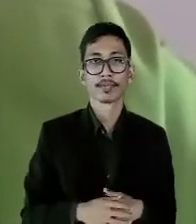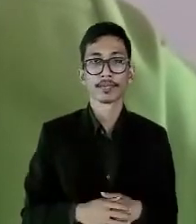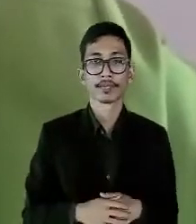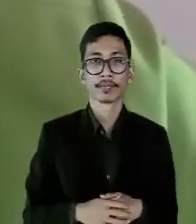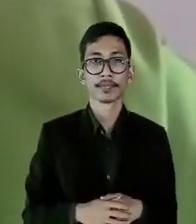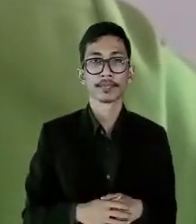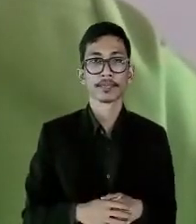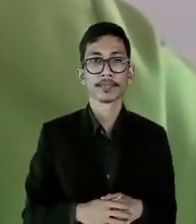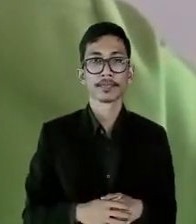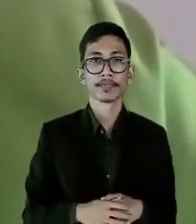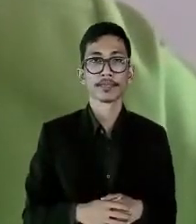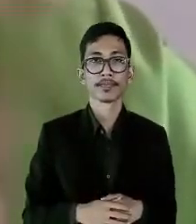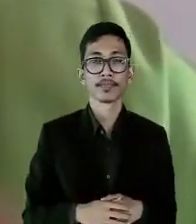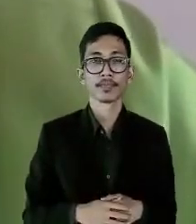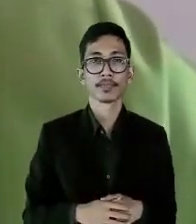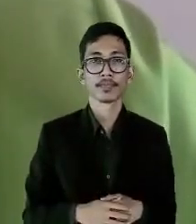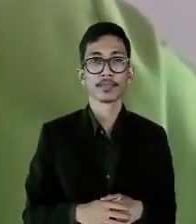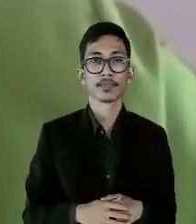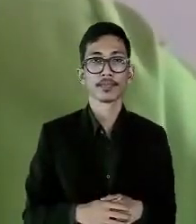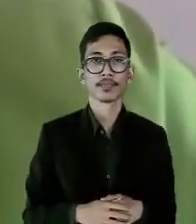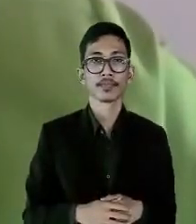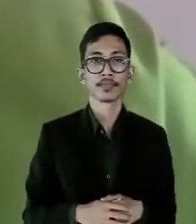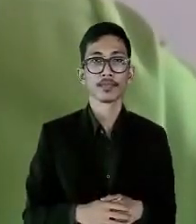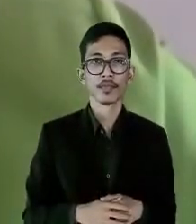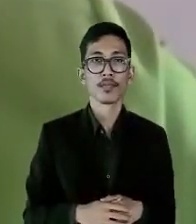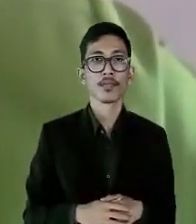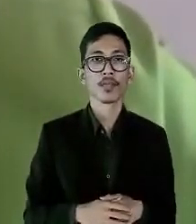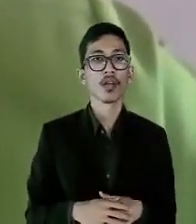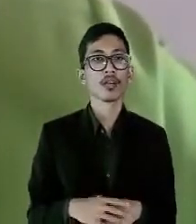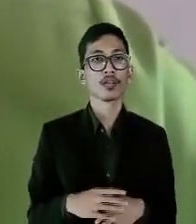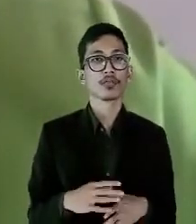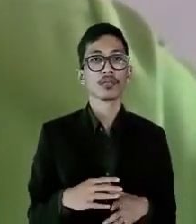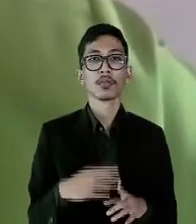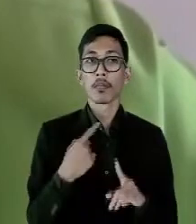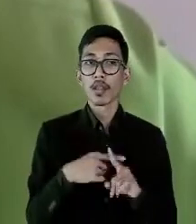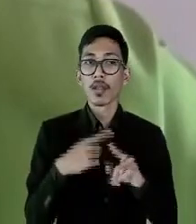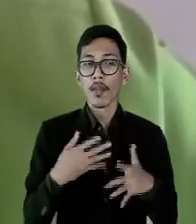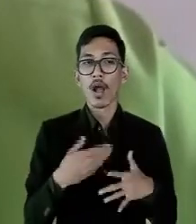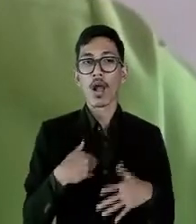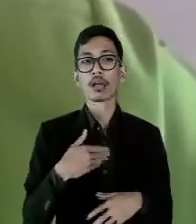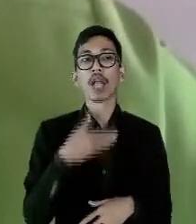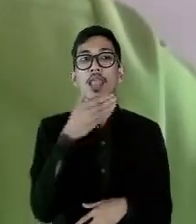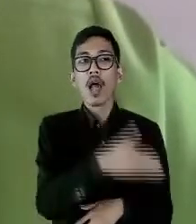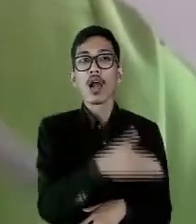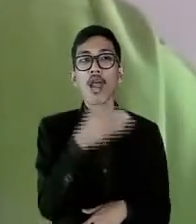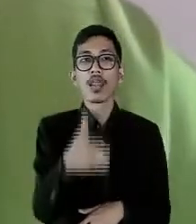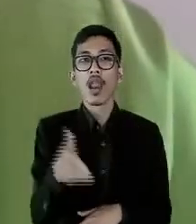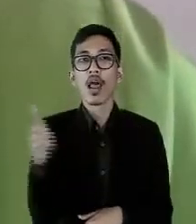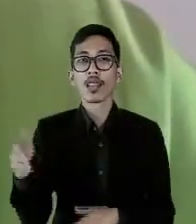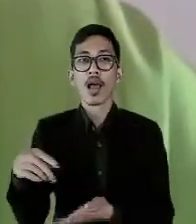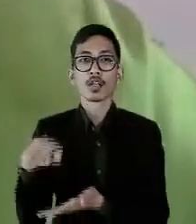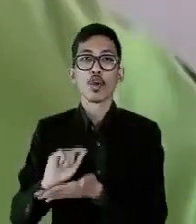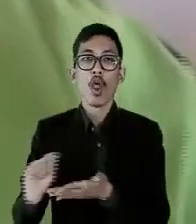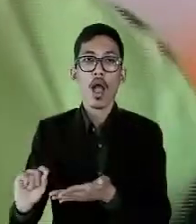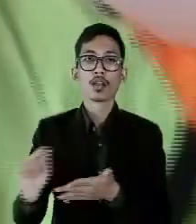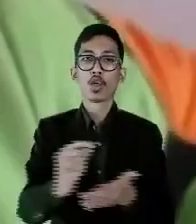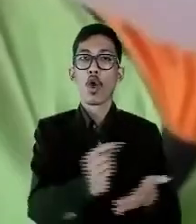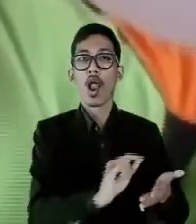kita untuk perubahan perilaku kita melakukan ke sekolah-sekolah karena penontonnya kebanyakan remaja sebaya